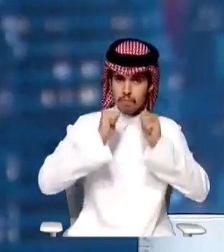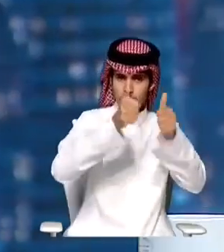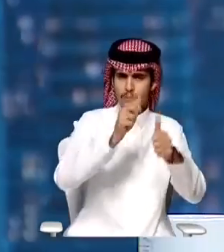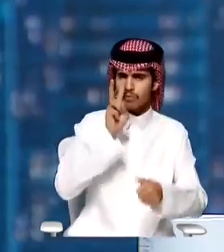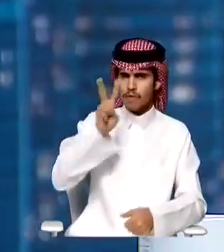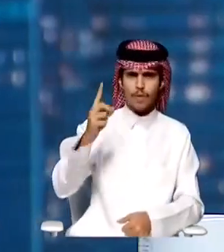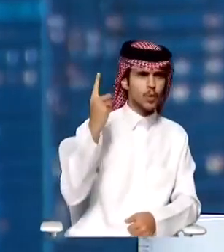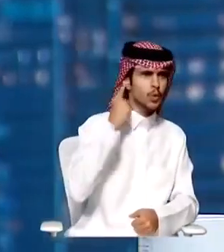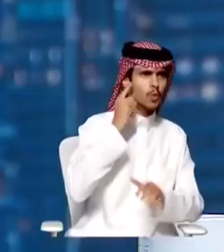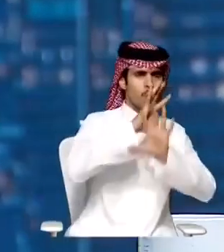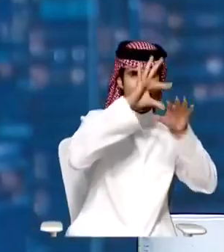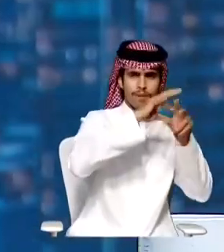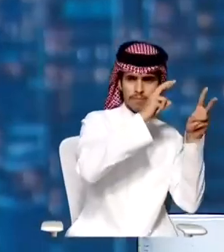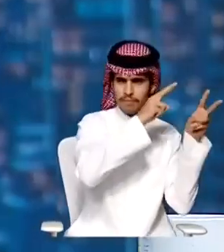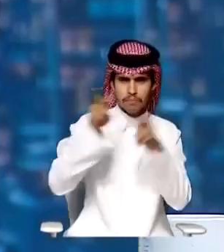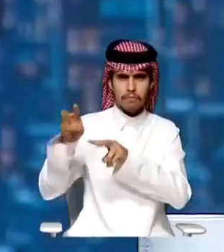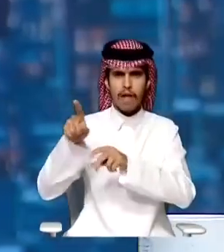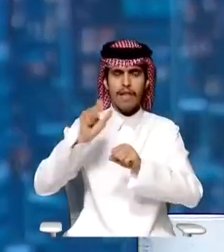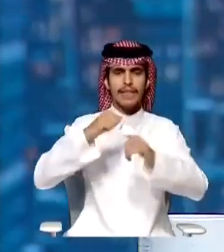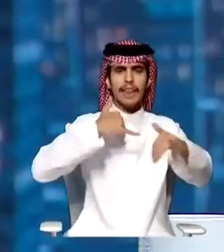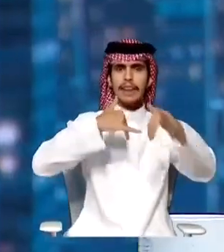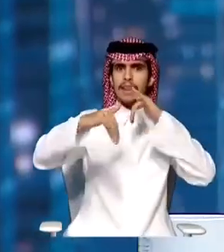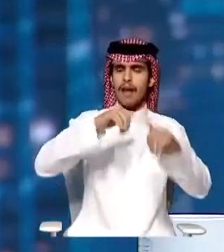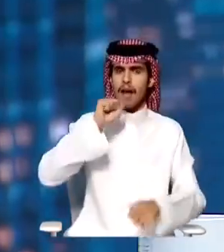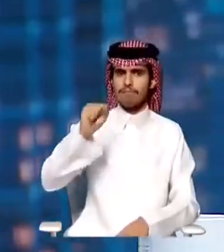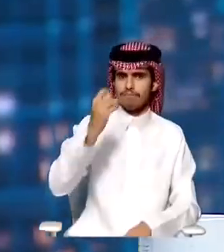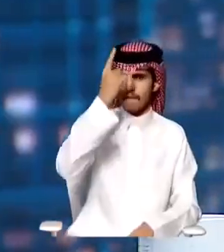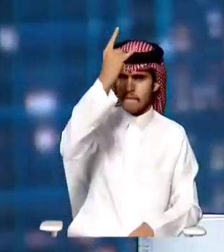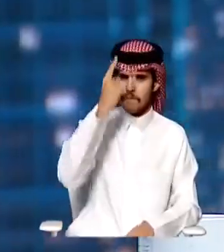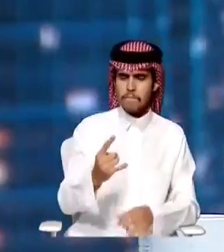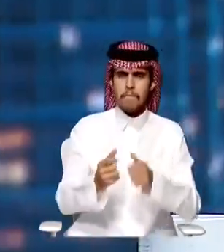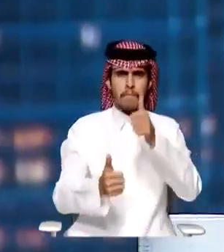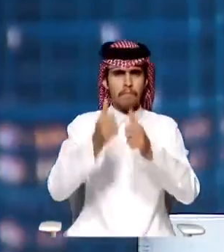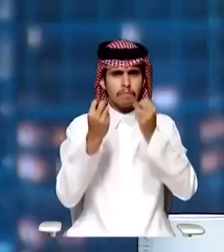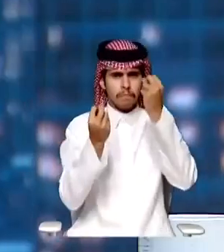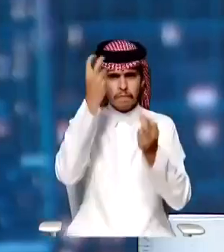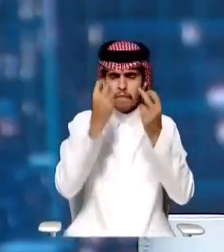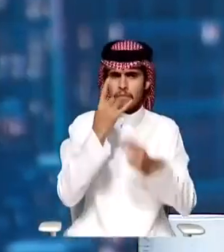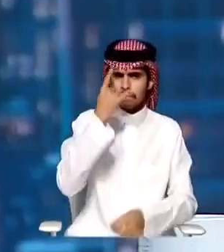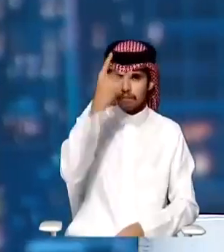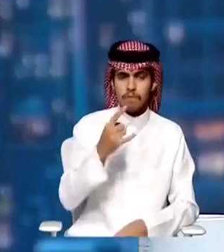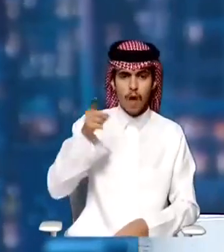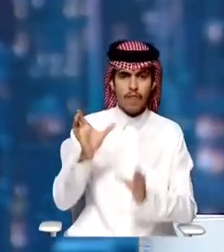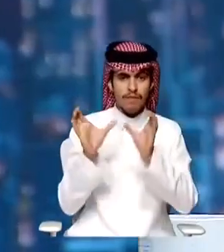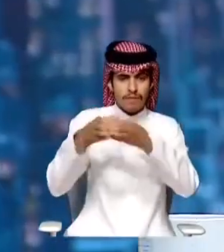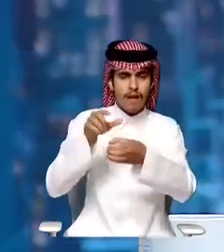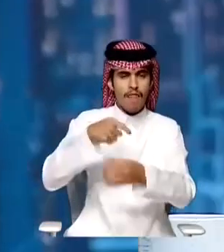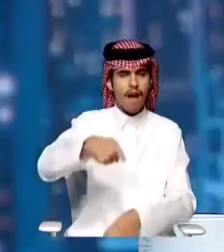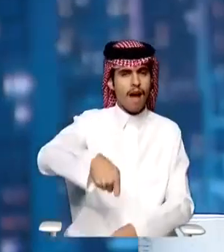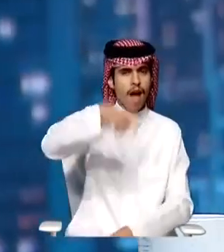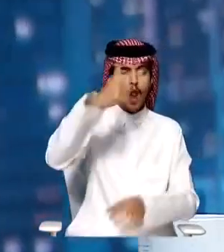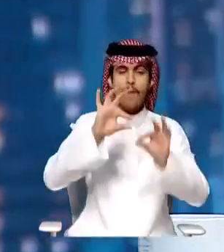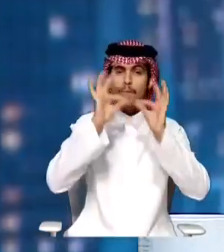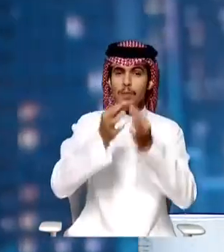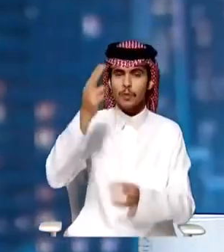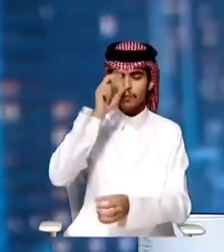يلفت النظر ويرسم طريقا خاصا بهم على طريقه ابداعهم هم فئه غاليه ينا في المجتمع السعودي يقدر